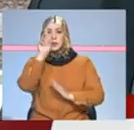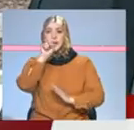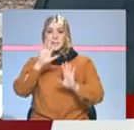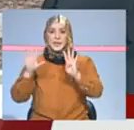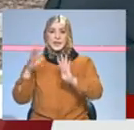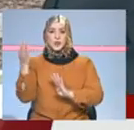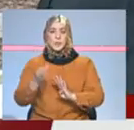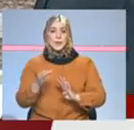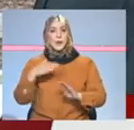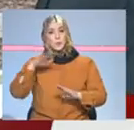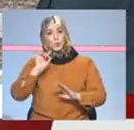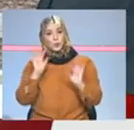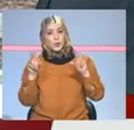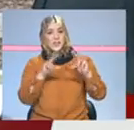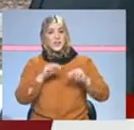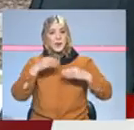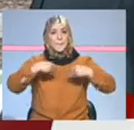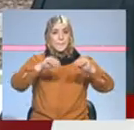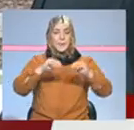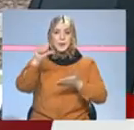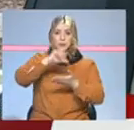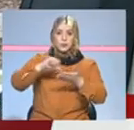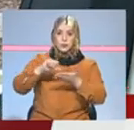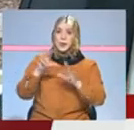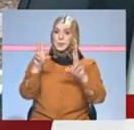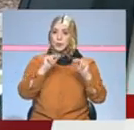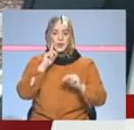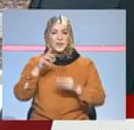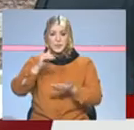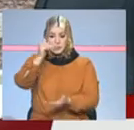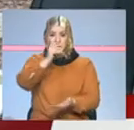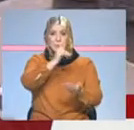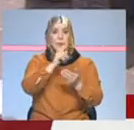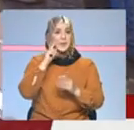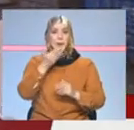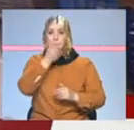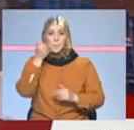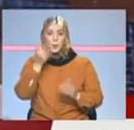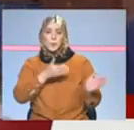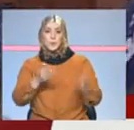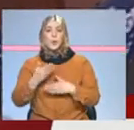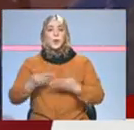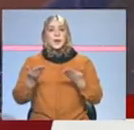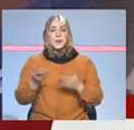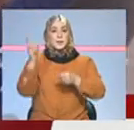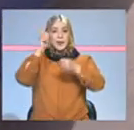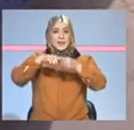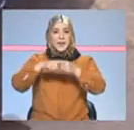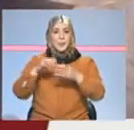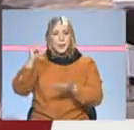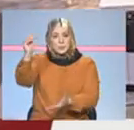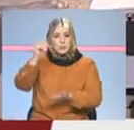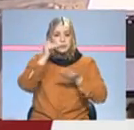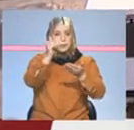وتعرف مش كما نبيعوا زيت زيتون سائب كما نبيعوا مع معلب لأنه فيه مفرض على روجوتي. وقد ساهم تحسن حجم التصدير